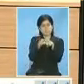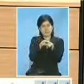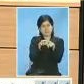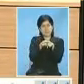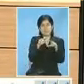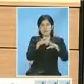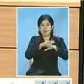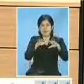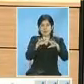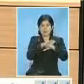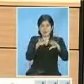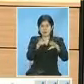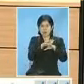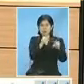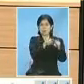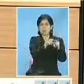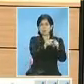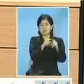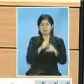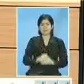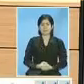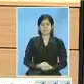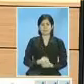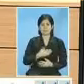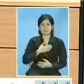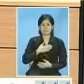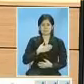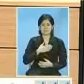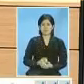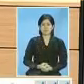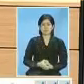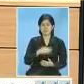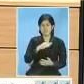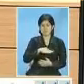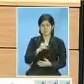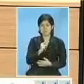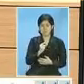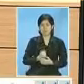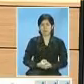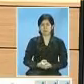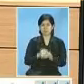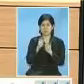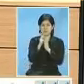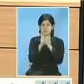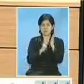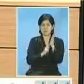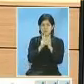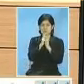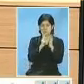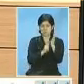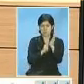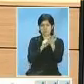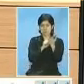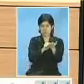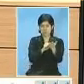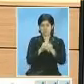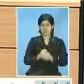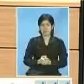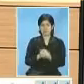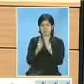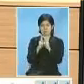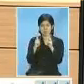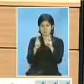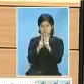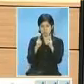มจึงมองว่าการที่ท่านได้นำกฎหมายนี้เข้ามาและท่านกรรมาธิการได้กรุณา